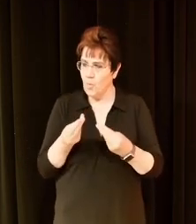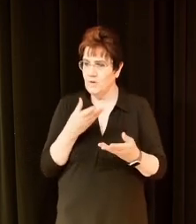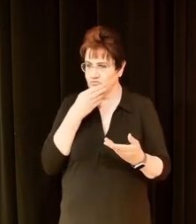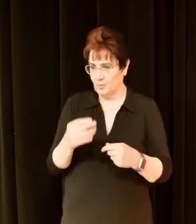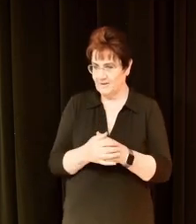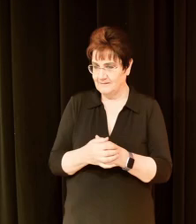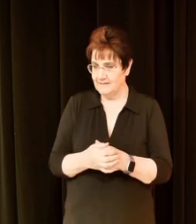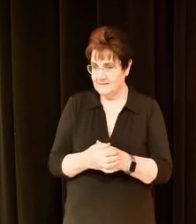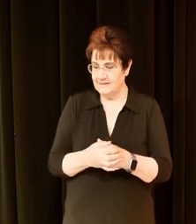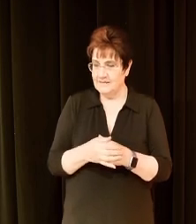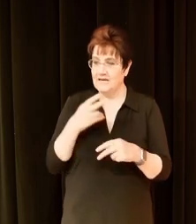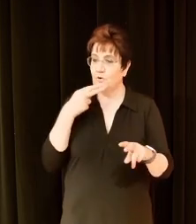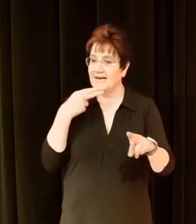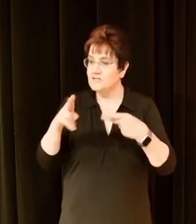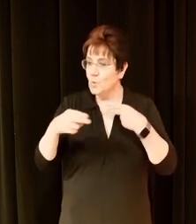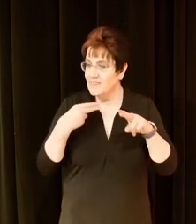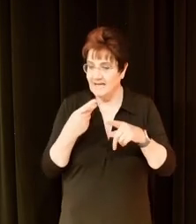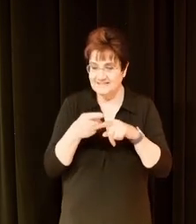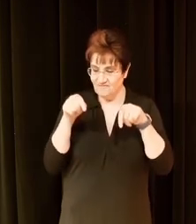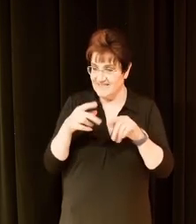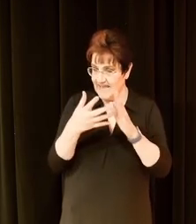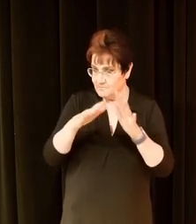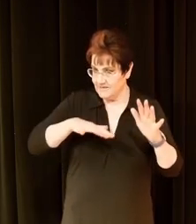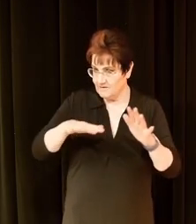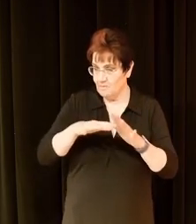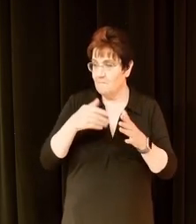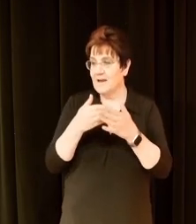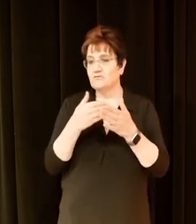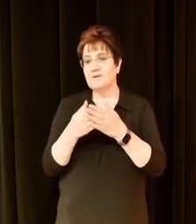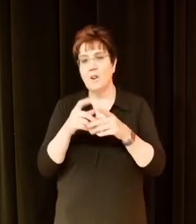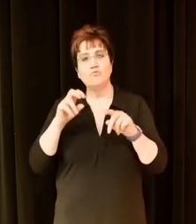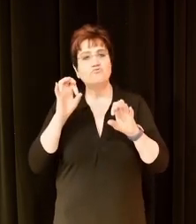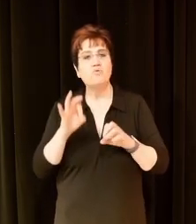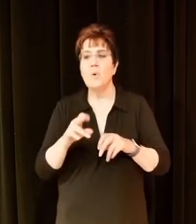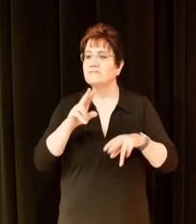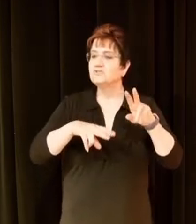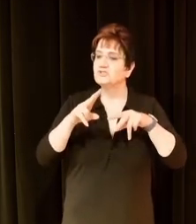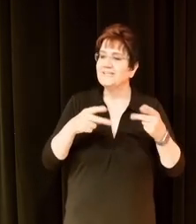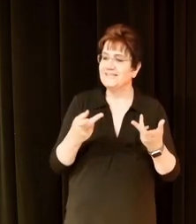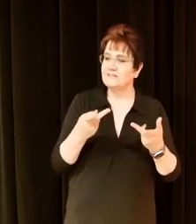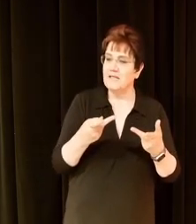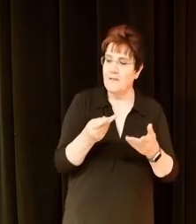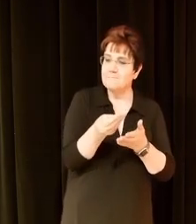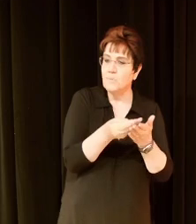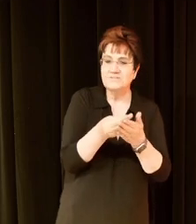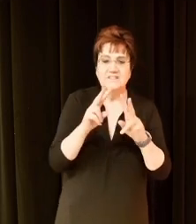Experimentierfeld für die Anverwandlung unterschiedlicher Muster der Weltbeziehung.